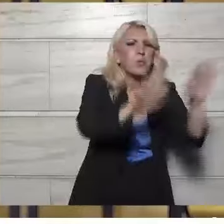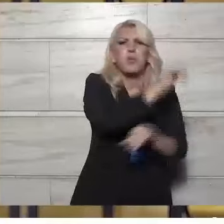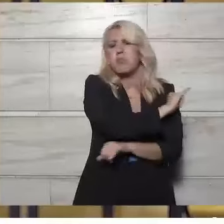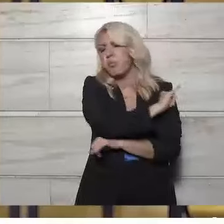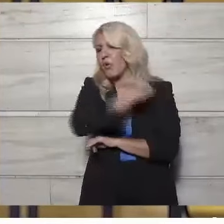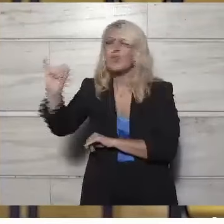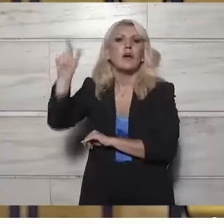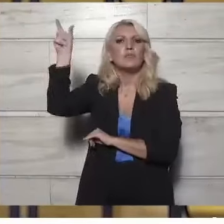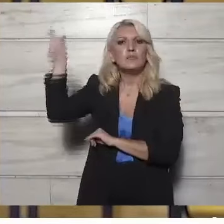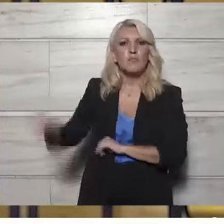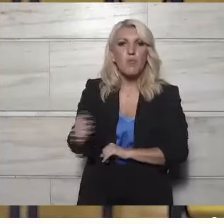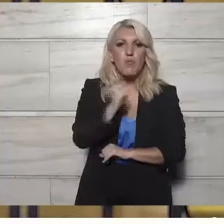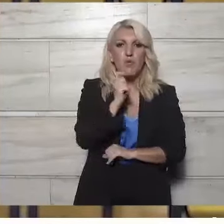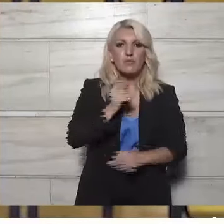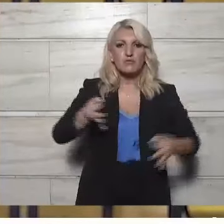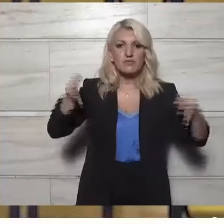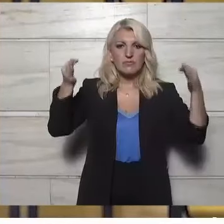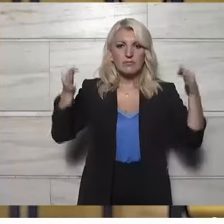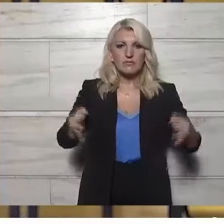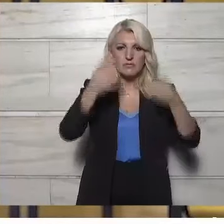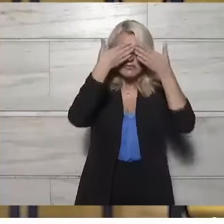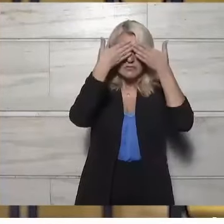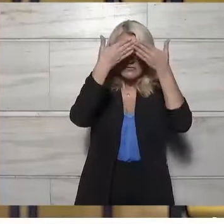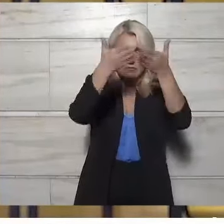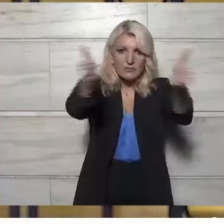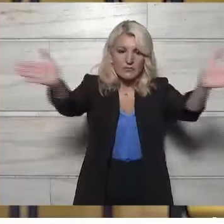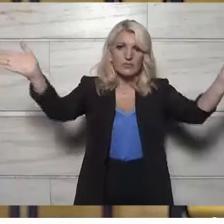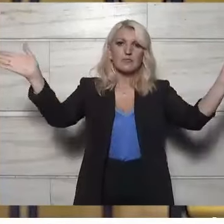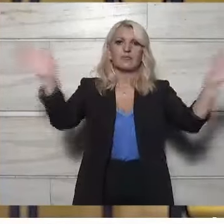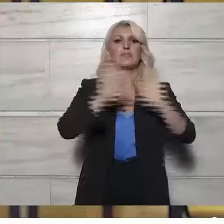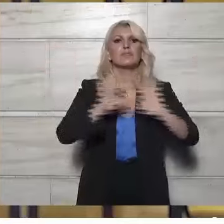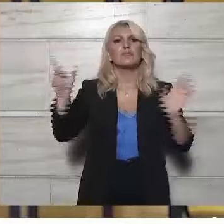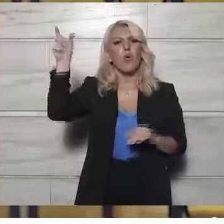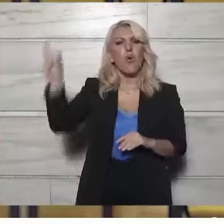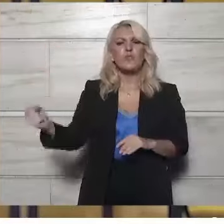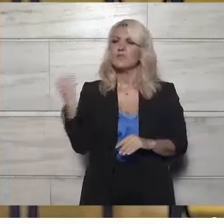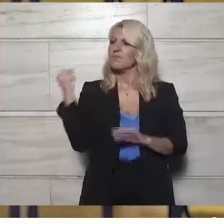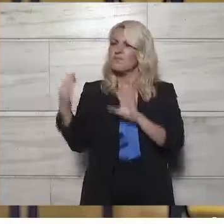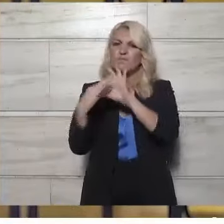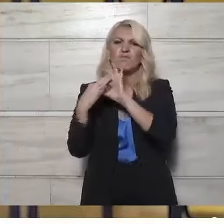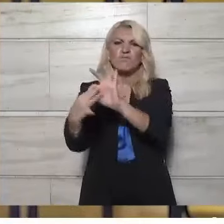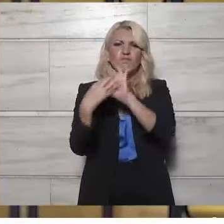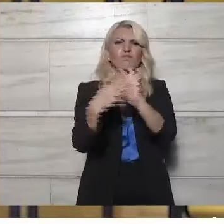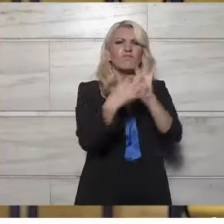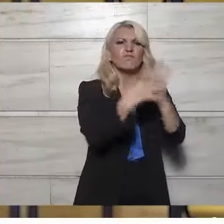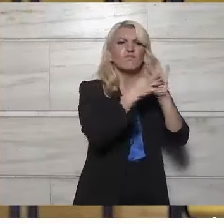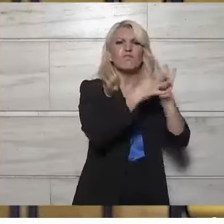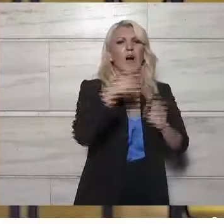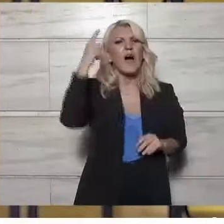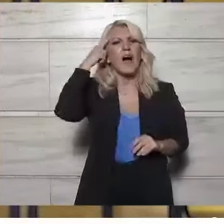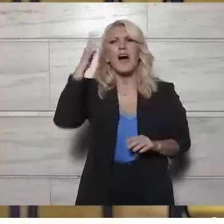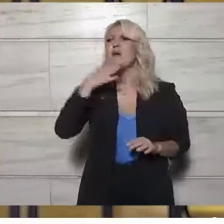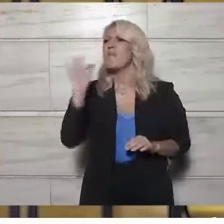ανοιχτός. Ο Κωνσταντίνος Καραμαλής συνεργάστηκε με τους ικανότερους δίχως κομματικές